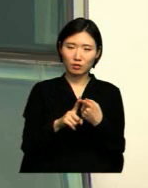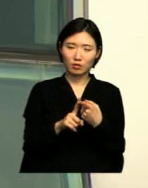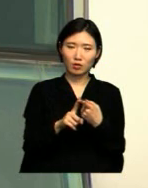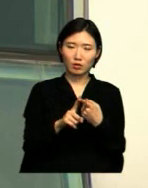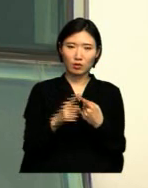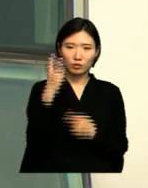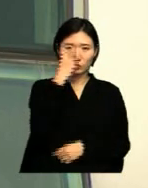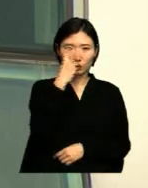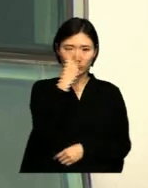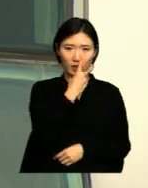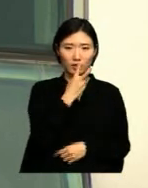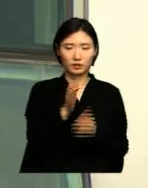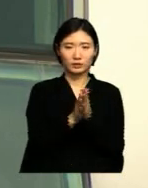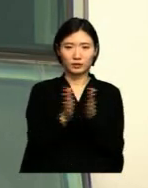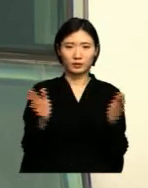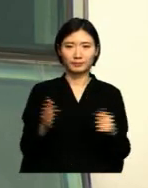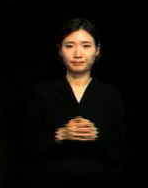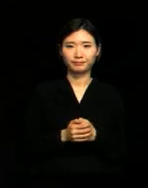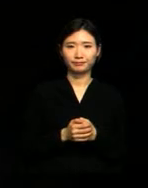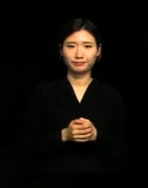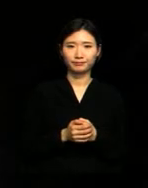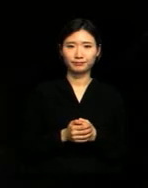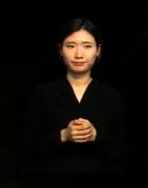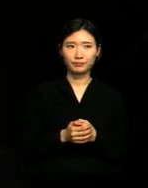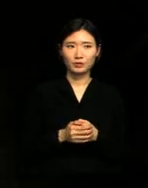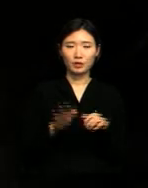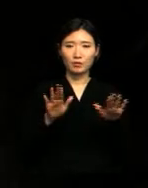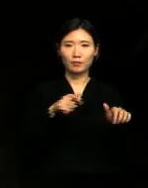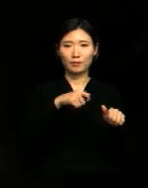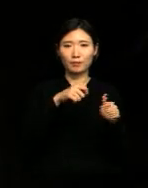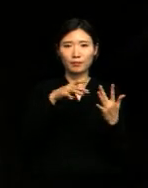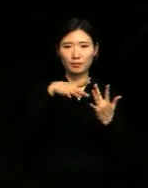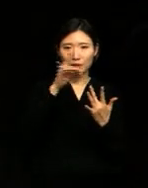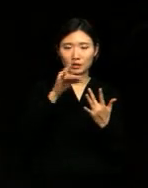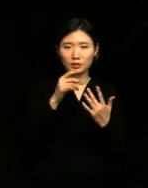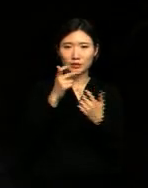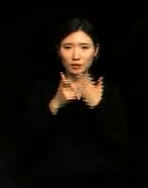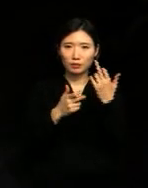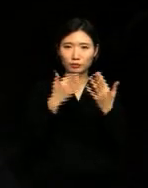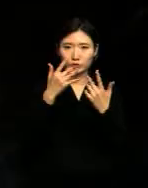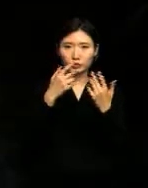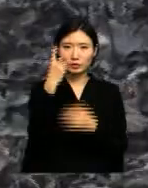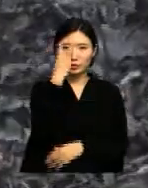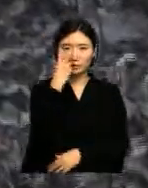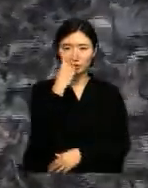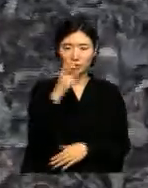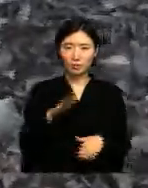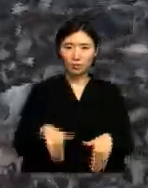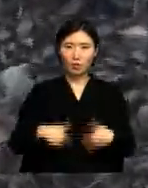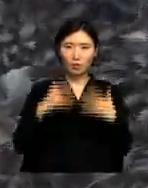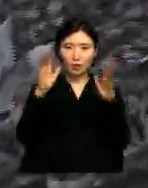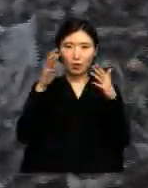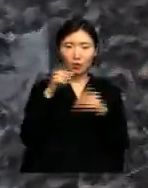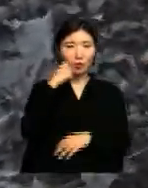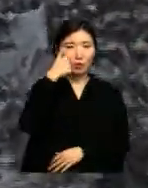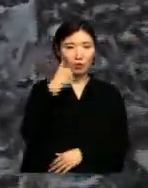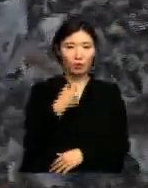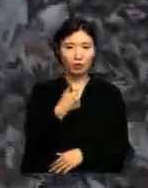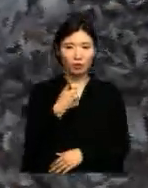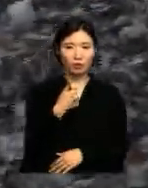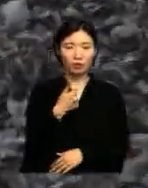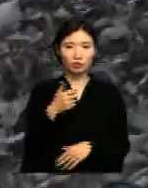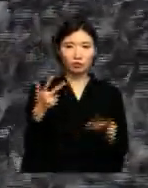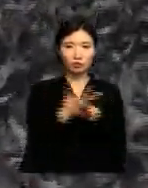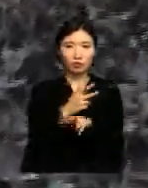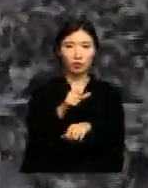내사에 착수한 것으로 전해지고 있습니다. 한편 이번에 선발된 산불 감시원은 봄과 가을에 걸쳐 5개월 동안 주